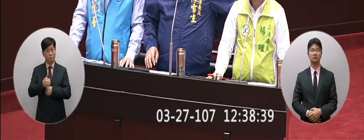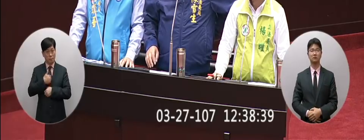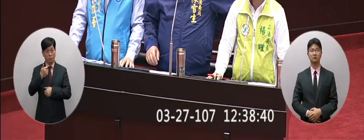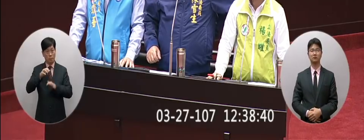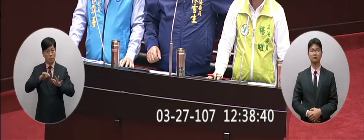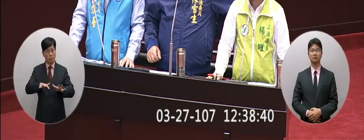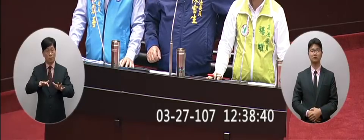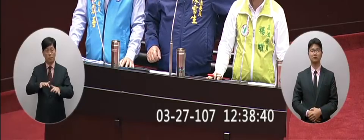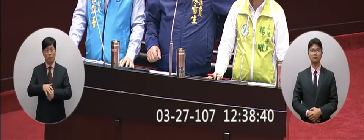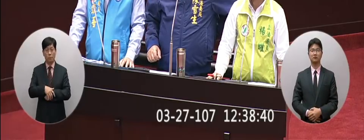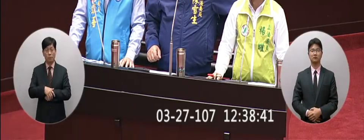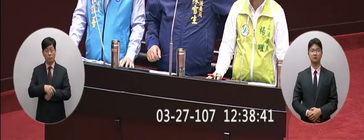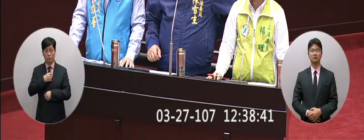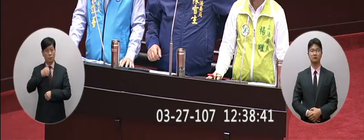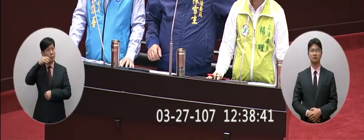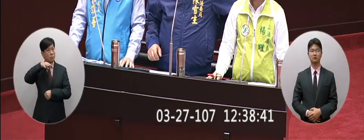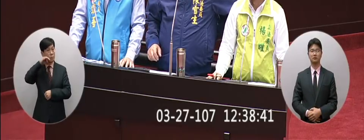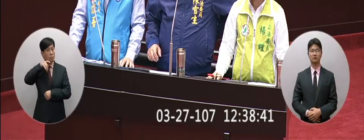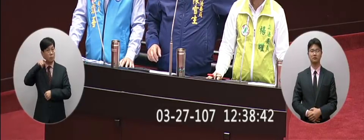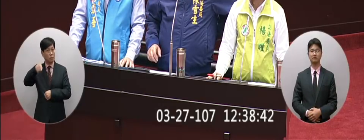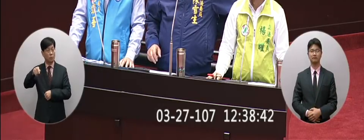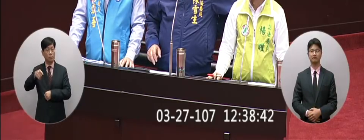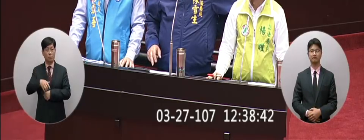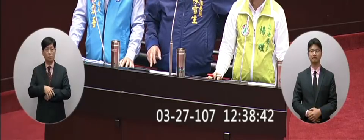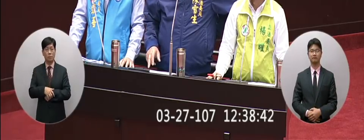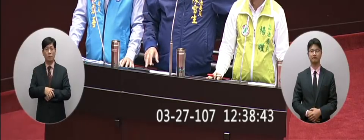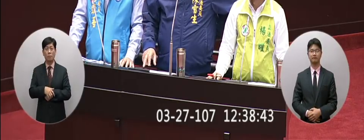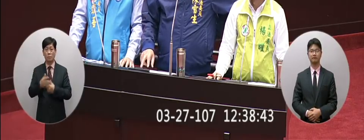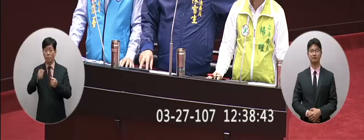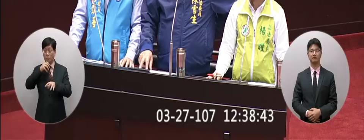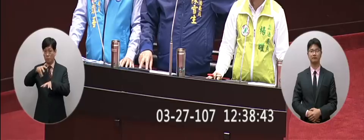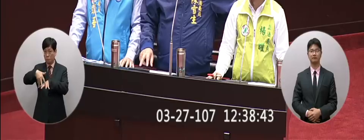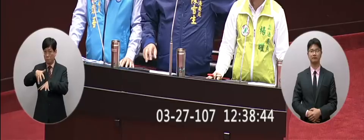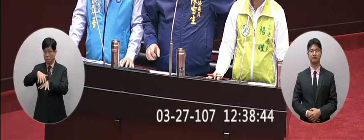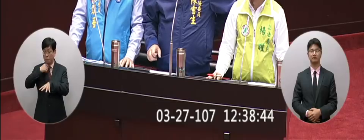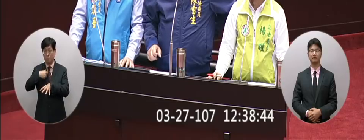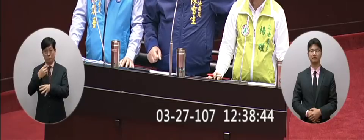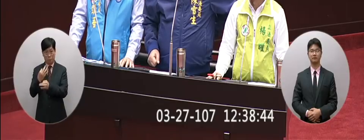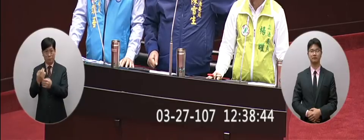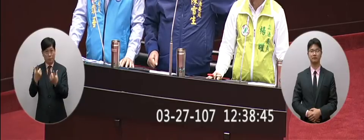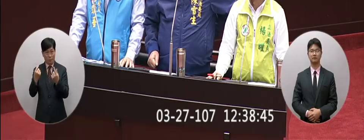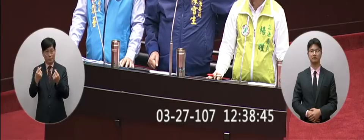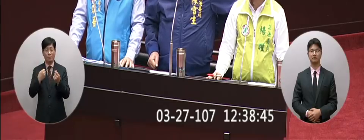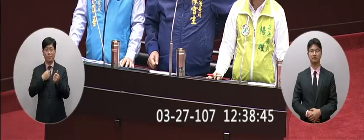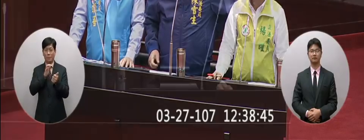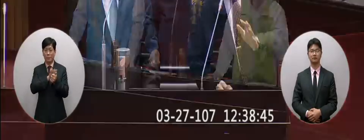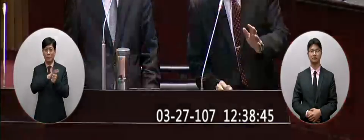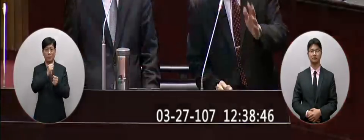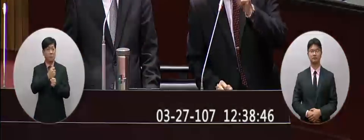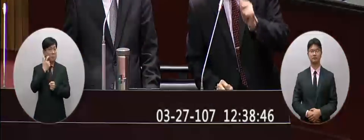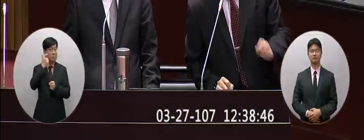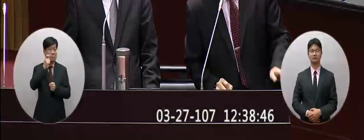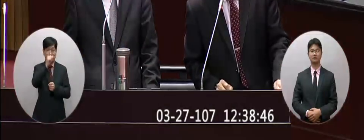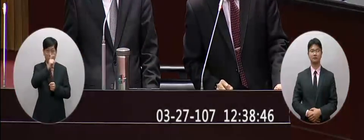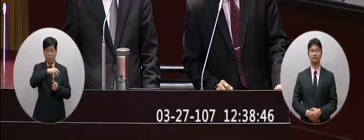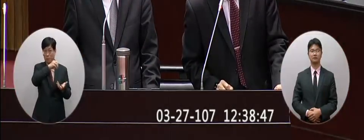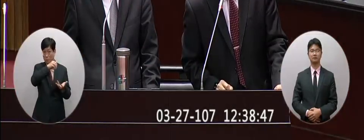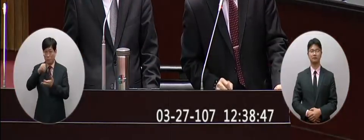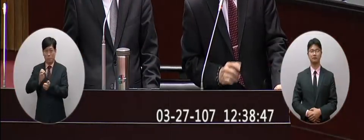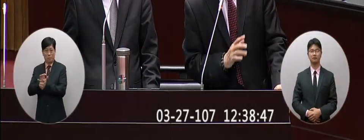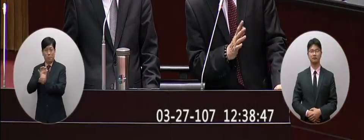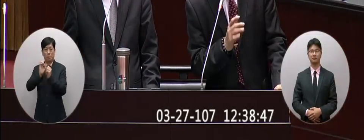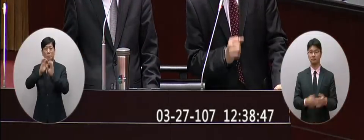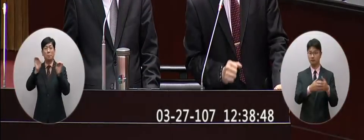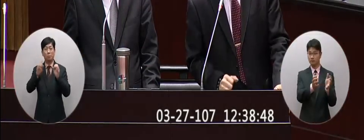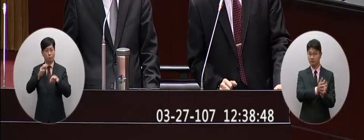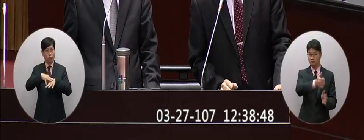这一次呢，我们在彰化的纺织、猪瓦的八大节，我们也帮了我们马祖的这些酒呢，在那边推销。